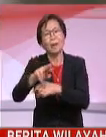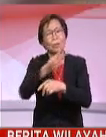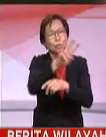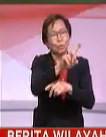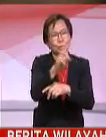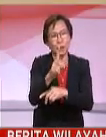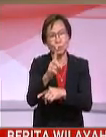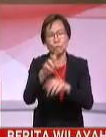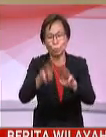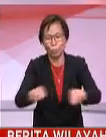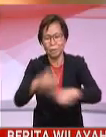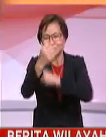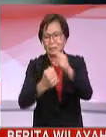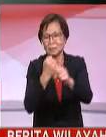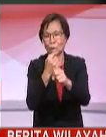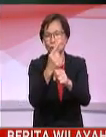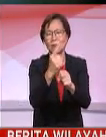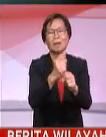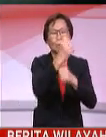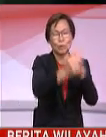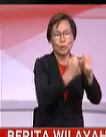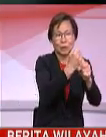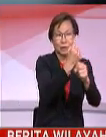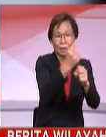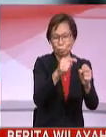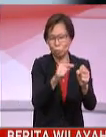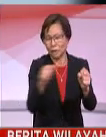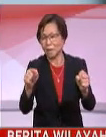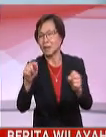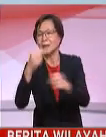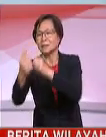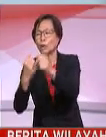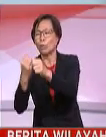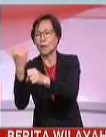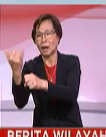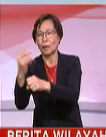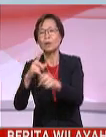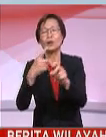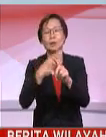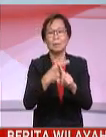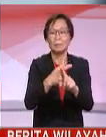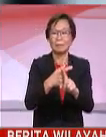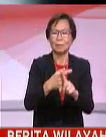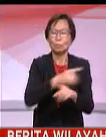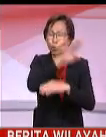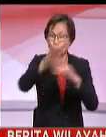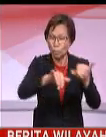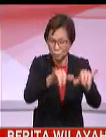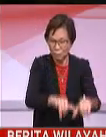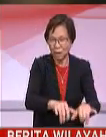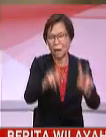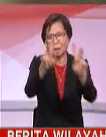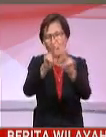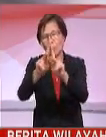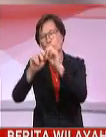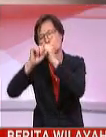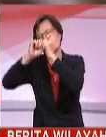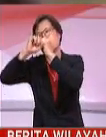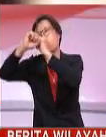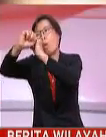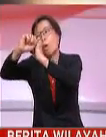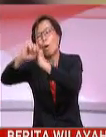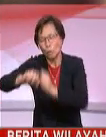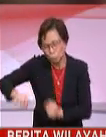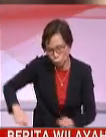21 murid tahun 1 hingga 6 dari suku kaum Semak Beri. kesemuanya tinggal di perkampungan orang asli